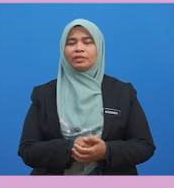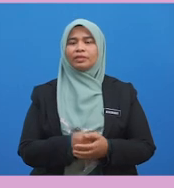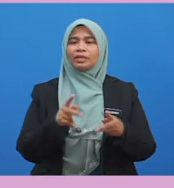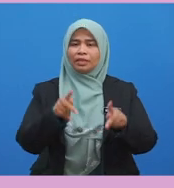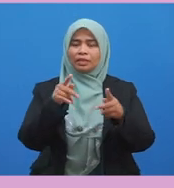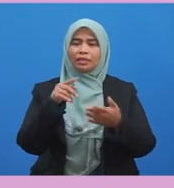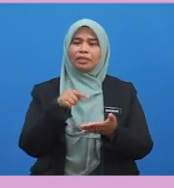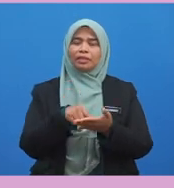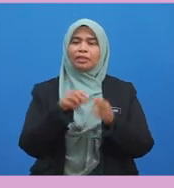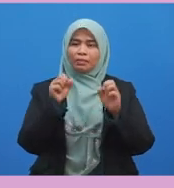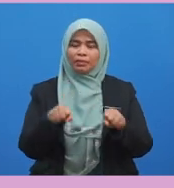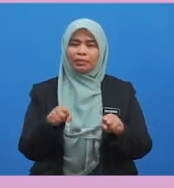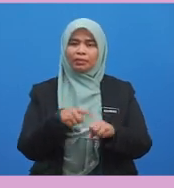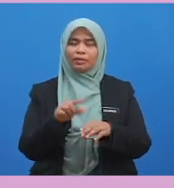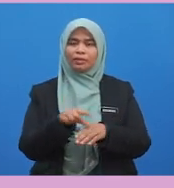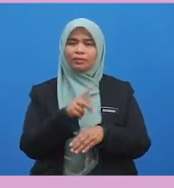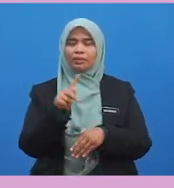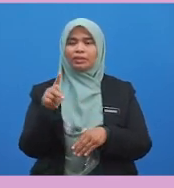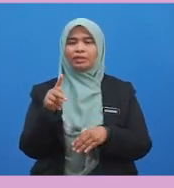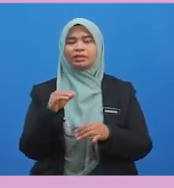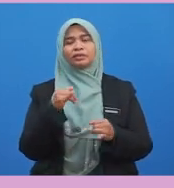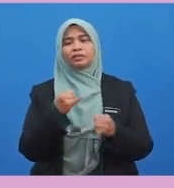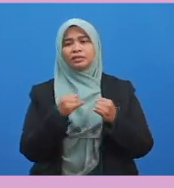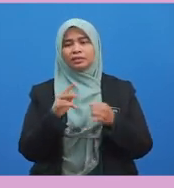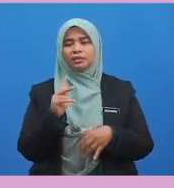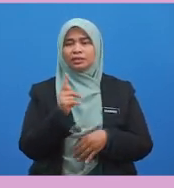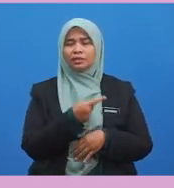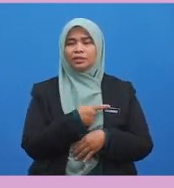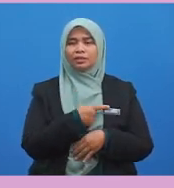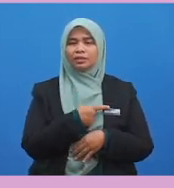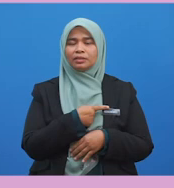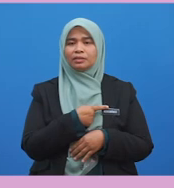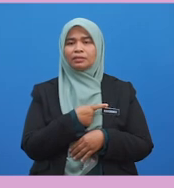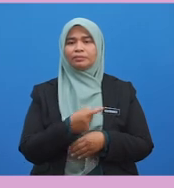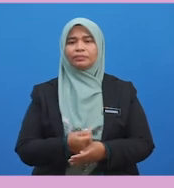Kaedah ini boleh digunakan sekiranya kita